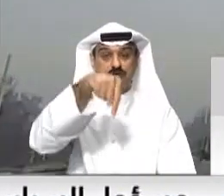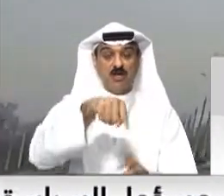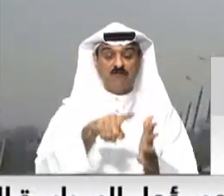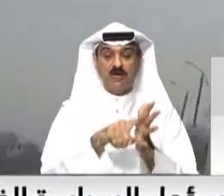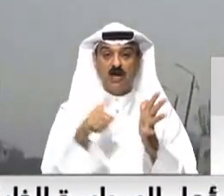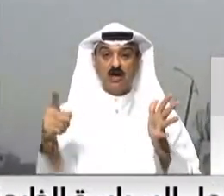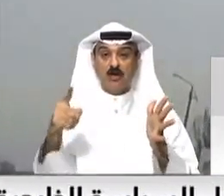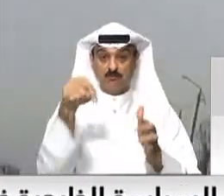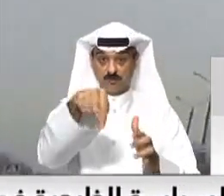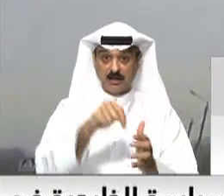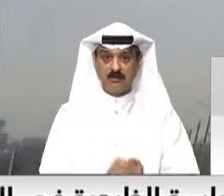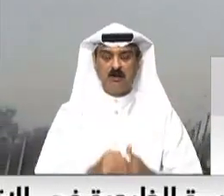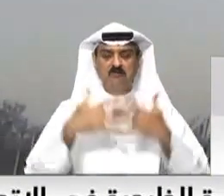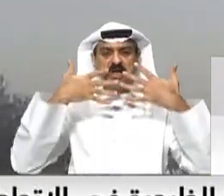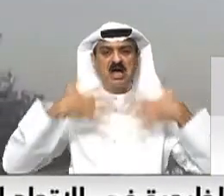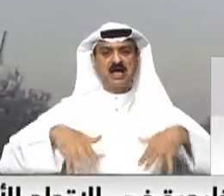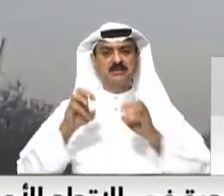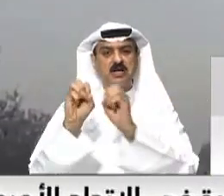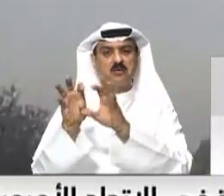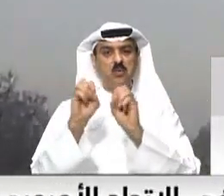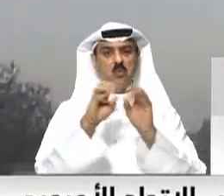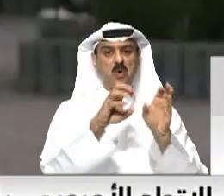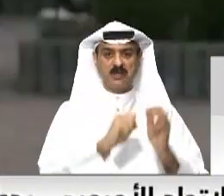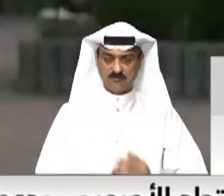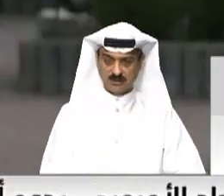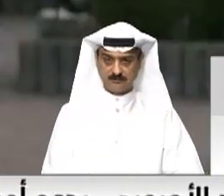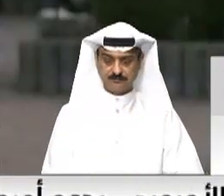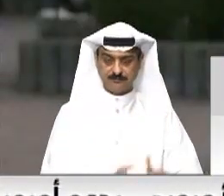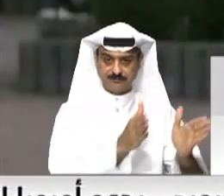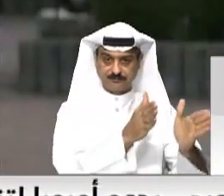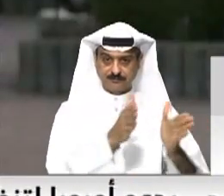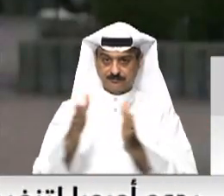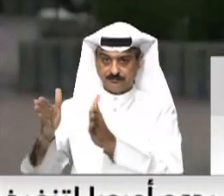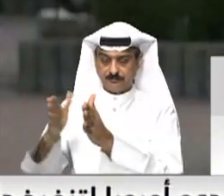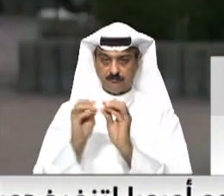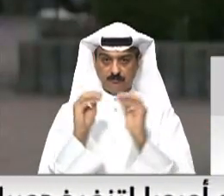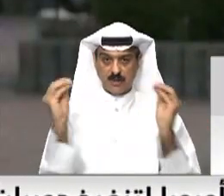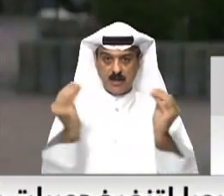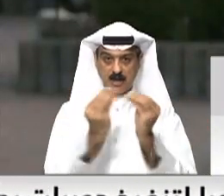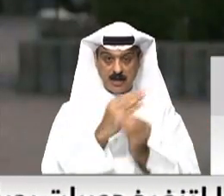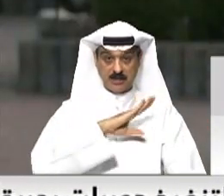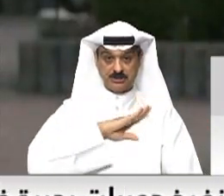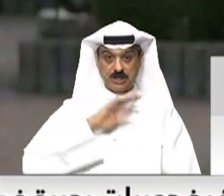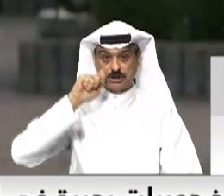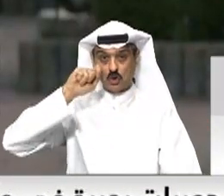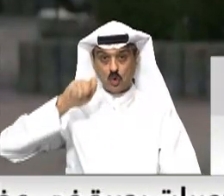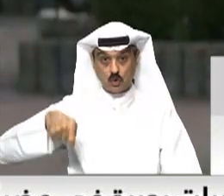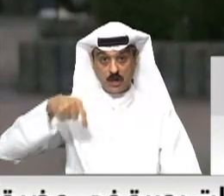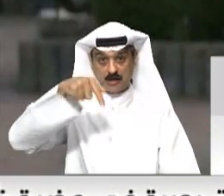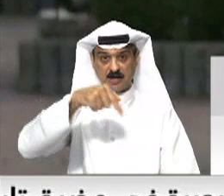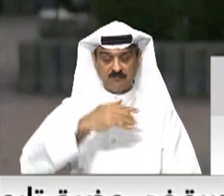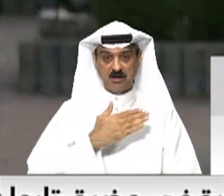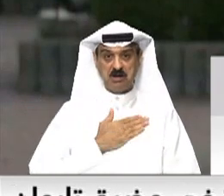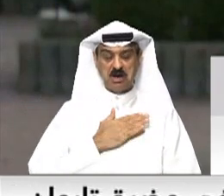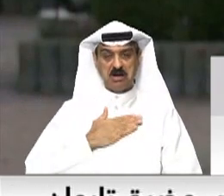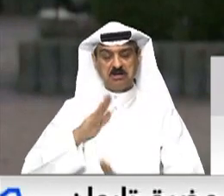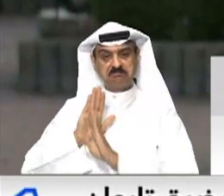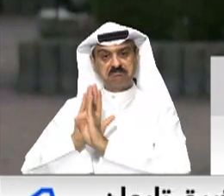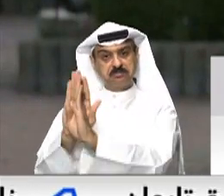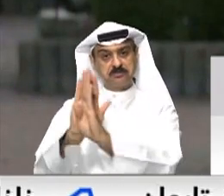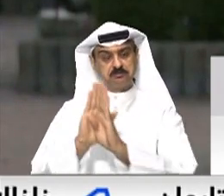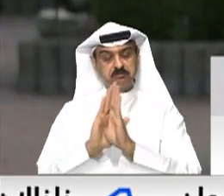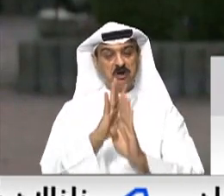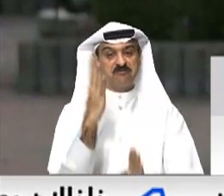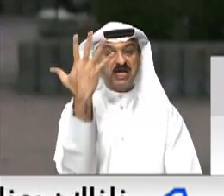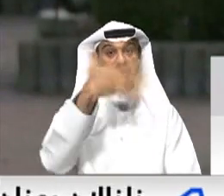مما الحق بعض الاضرار الماديه من جهتها قالت هيئه الاركان الاوكرانيه ان قواتها صدت اكثر من